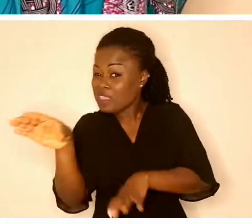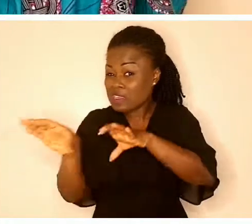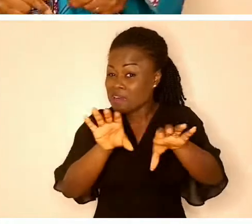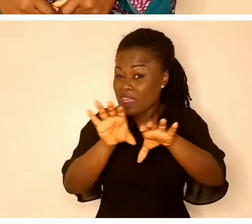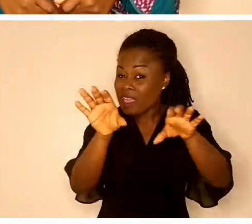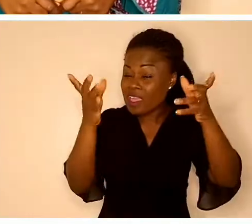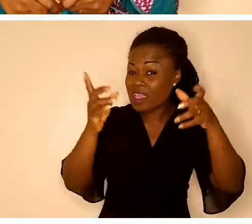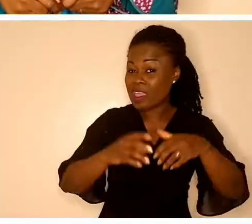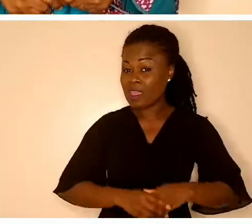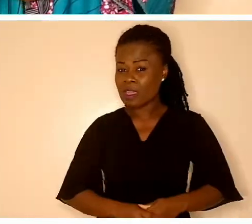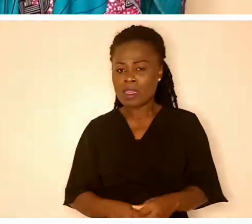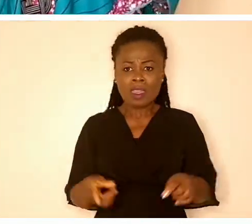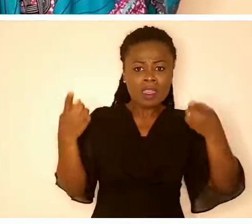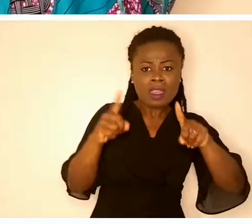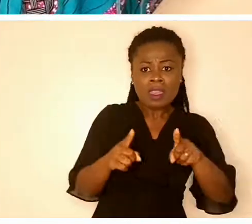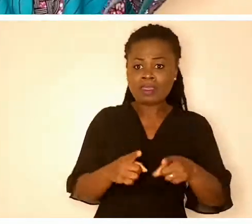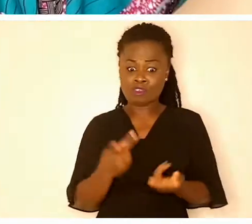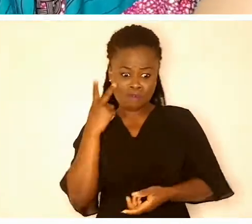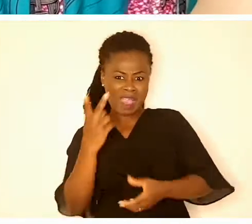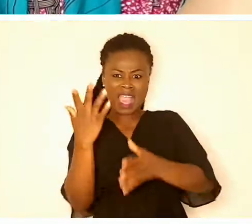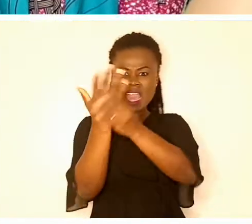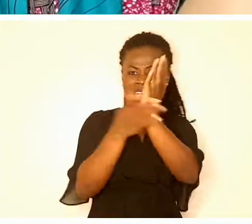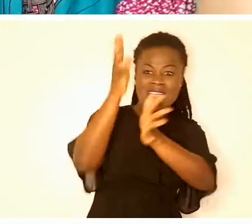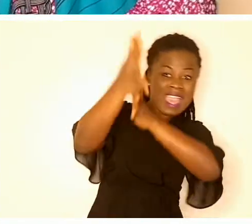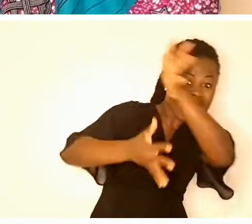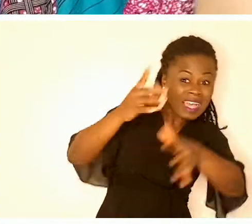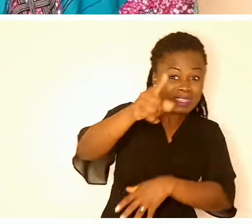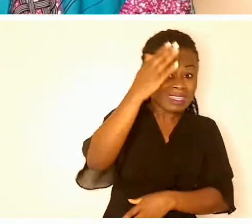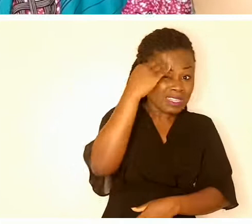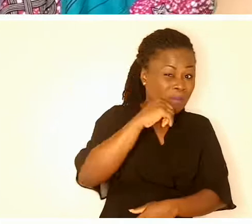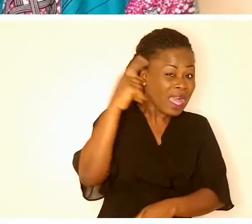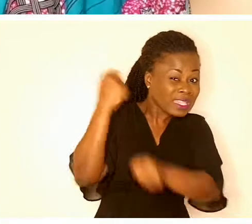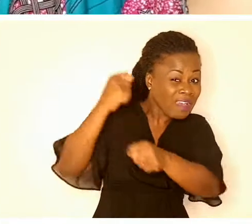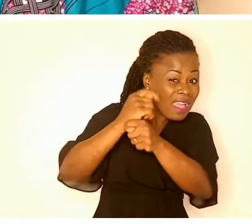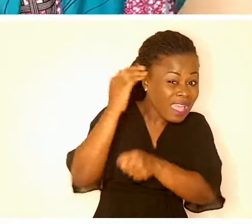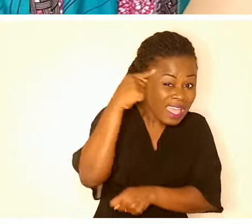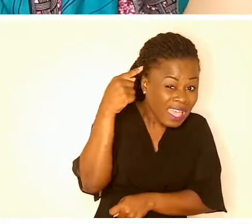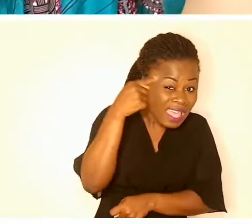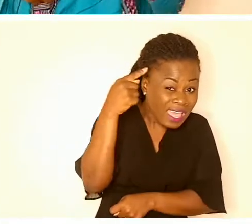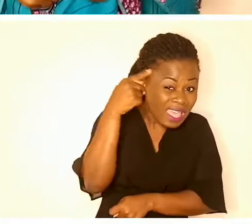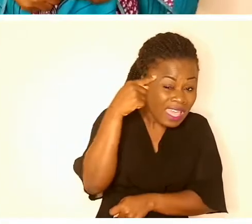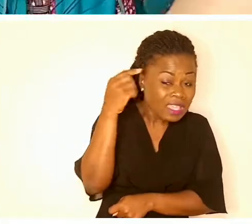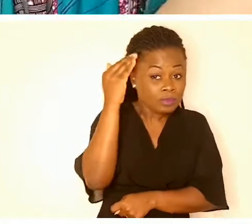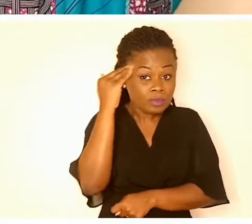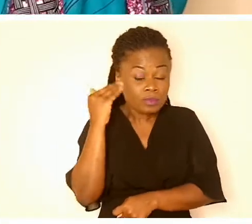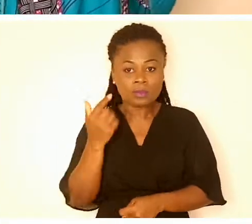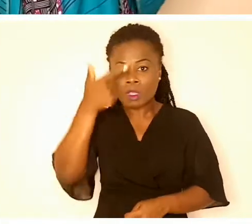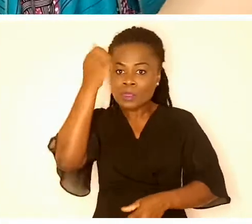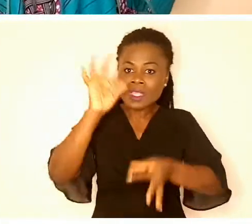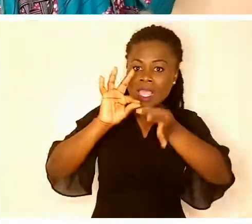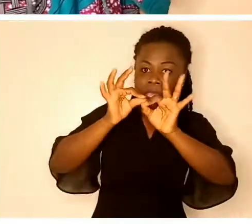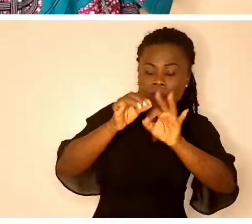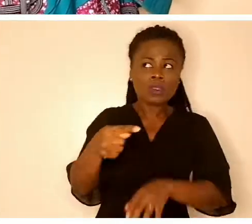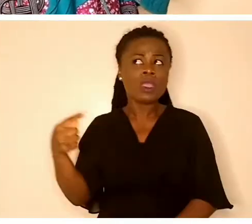fait. Pendant que vous voyez les mains bouger, vous n'avez aucune idée de tout le travail intellectuel qui se fait. Parce que